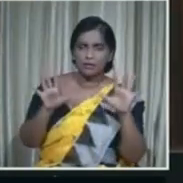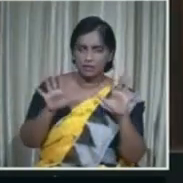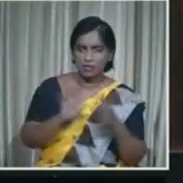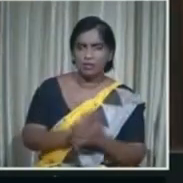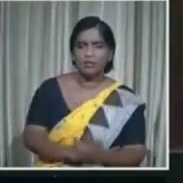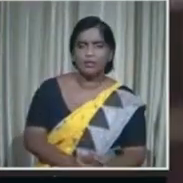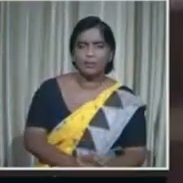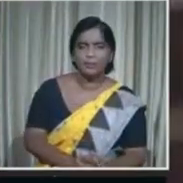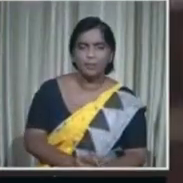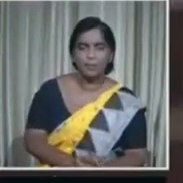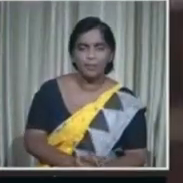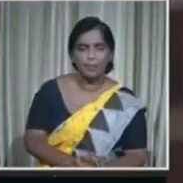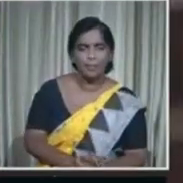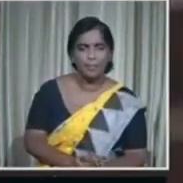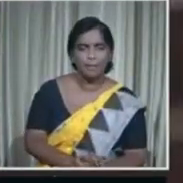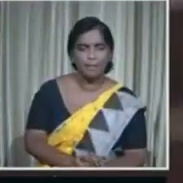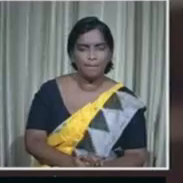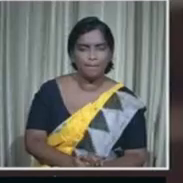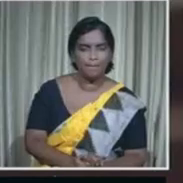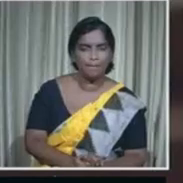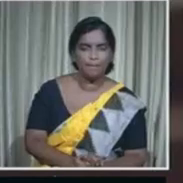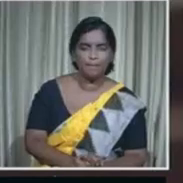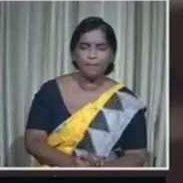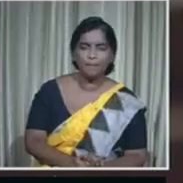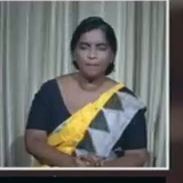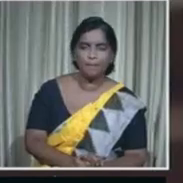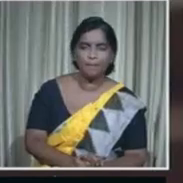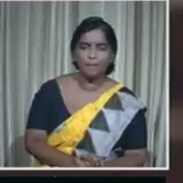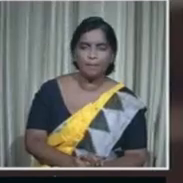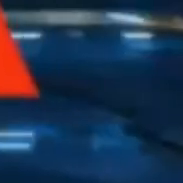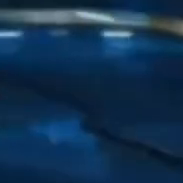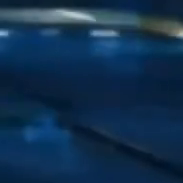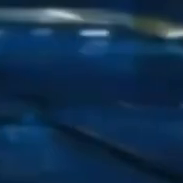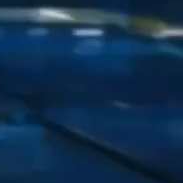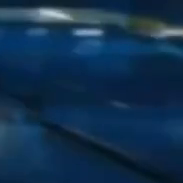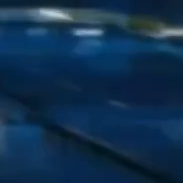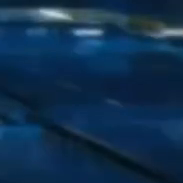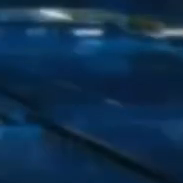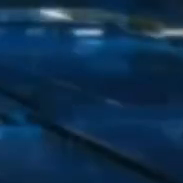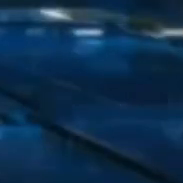කරනවා දැන් ආණ්ඩු කිරියල්ල මන්ත්‍රීතුමාට ඉස්සෙල්ලා